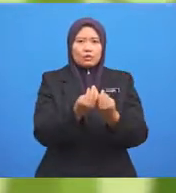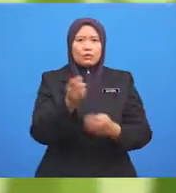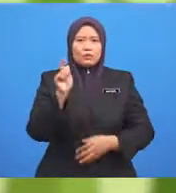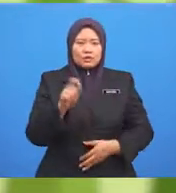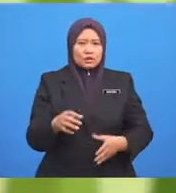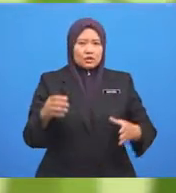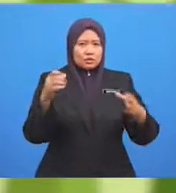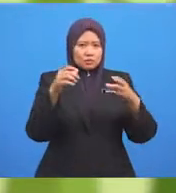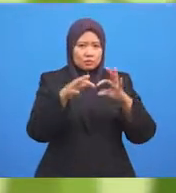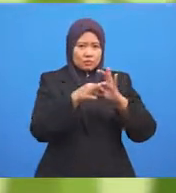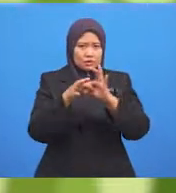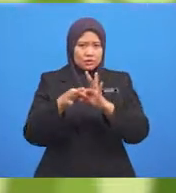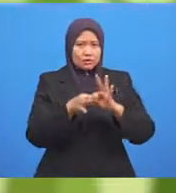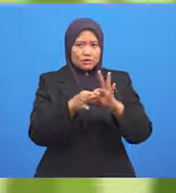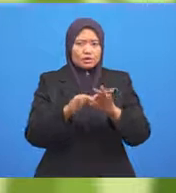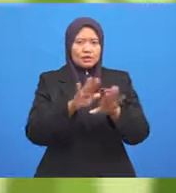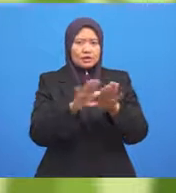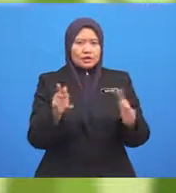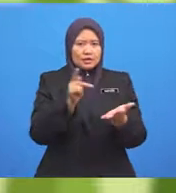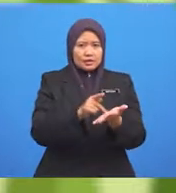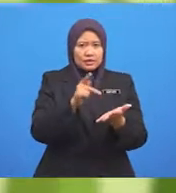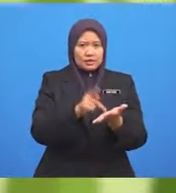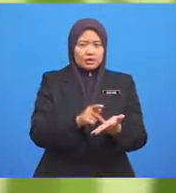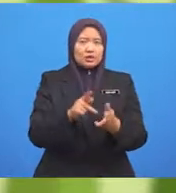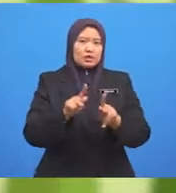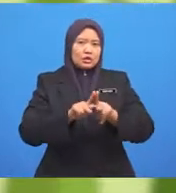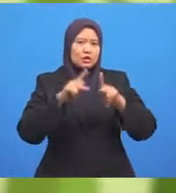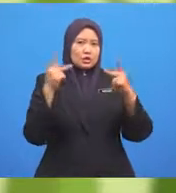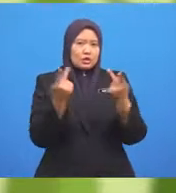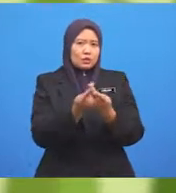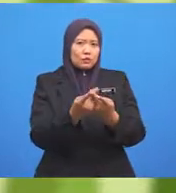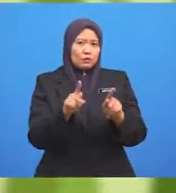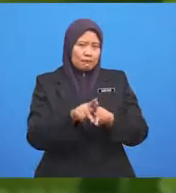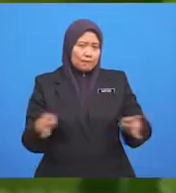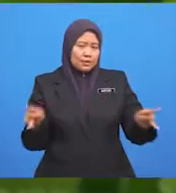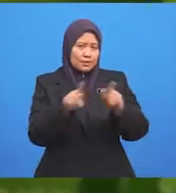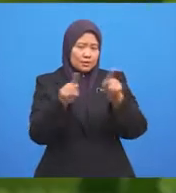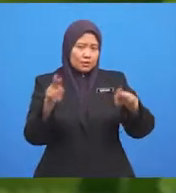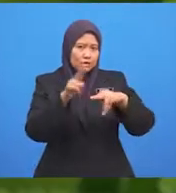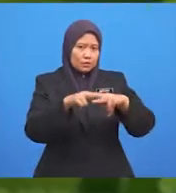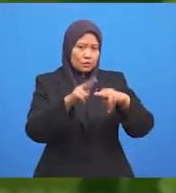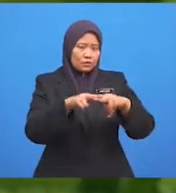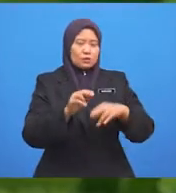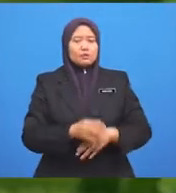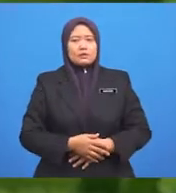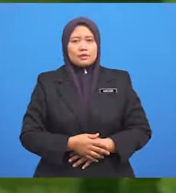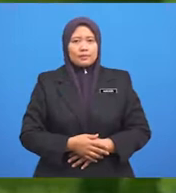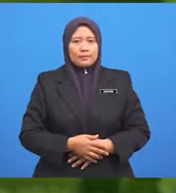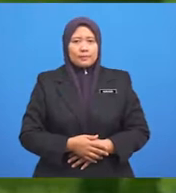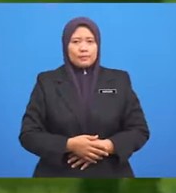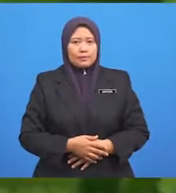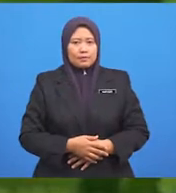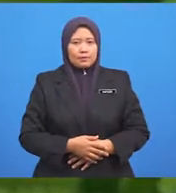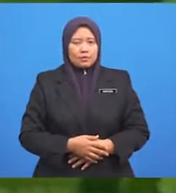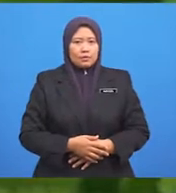kaum, pangkat, kedudukan atau status. Dengan ini,